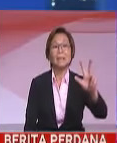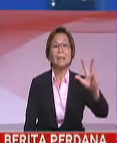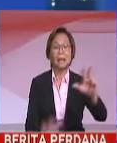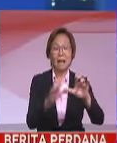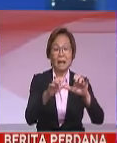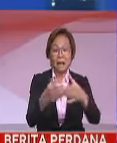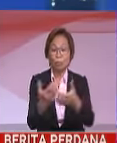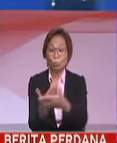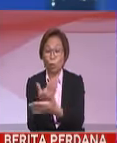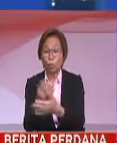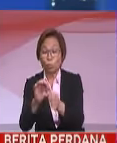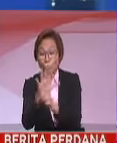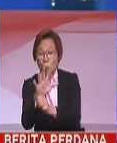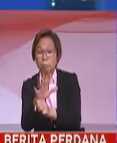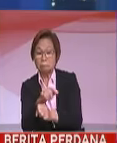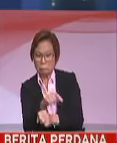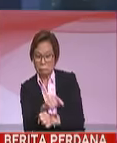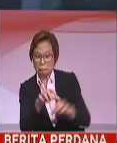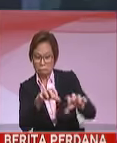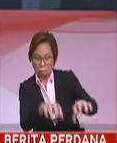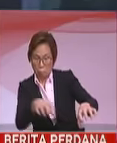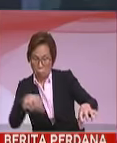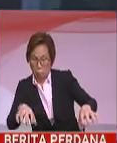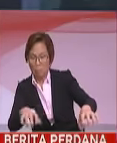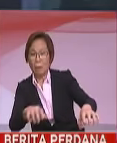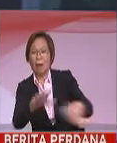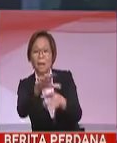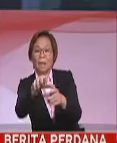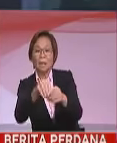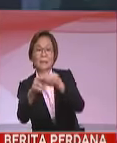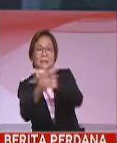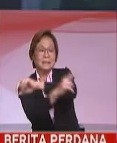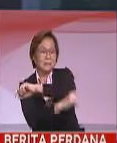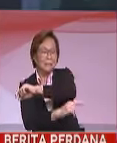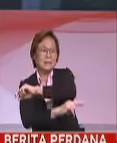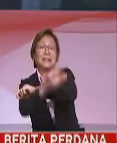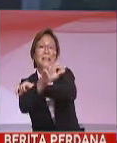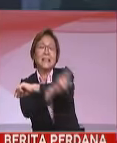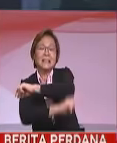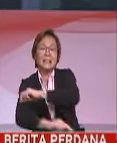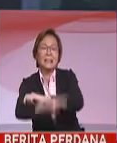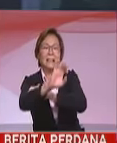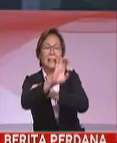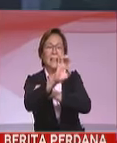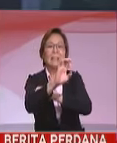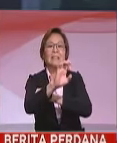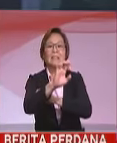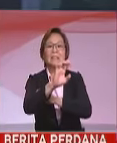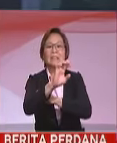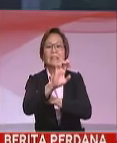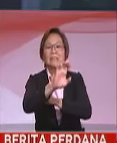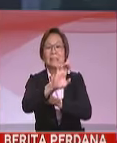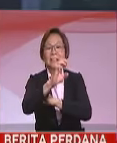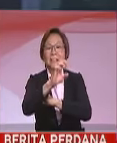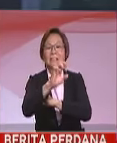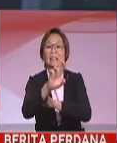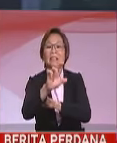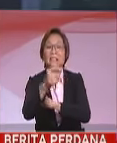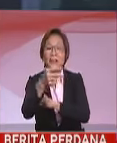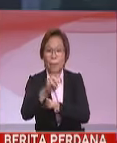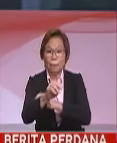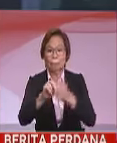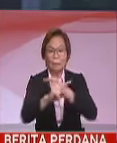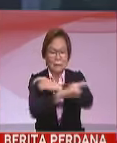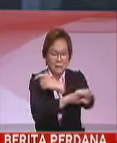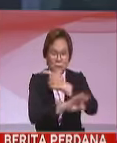Kluster baru COVID-19 dikenal pasti melibatkan 3 negeri. Kluster Ceram dikesan di Negeri Sembilan,